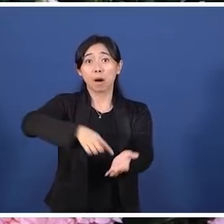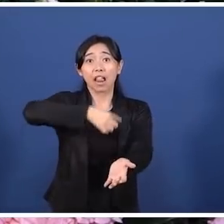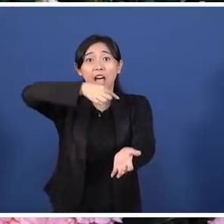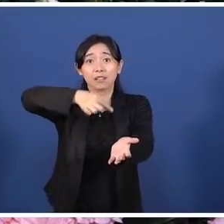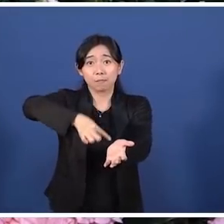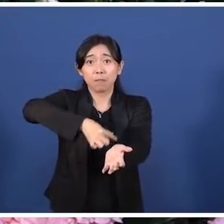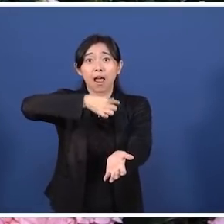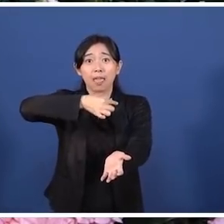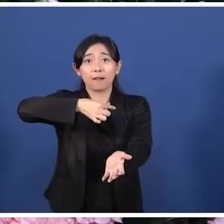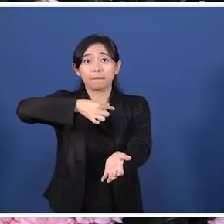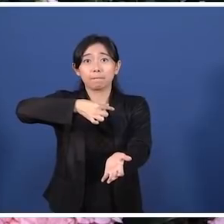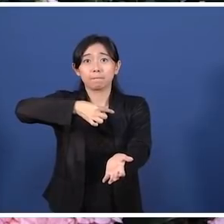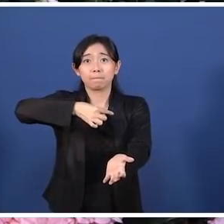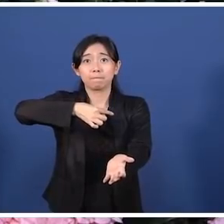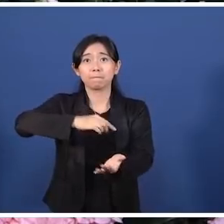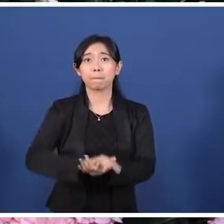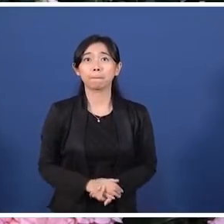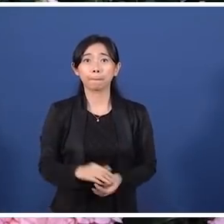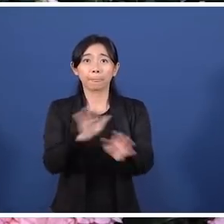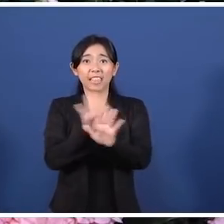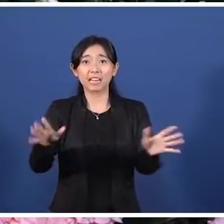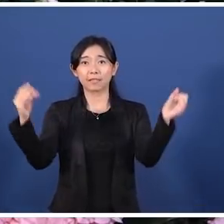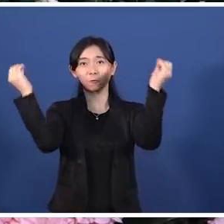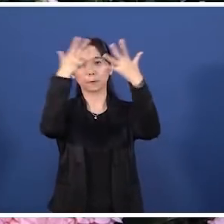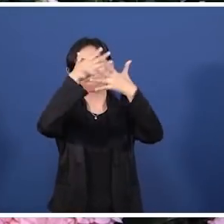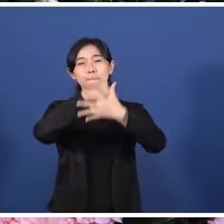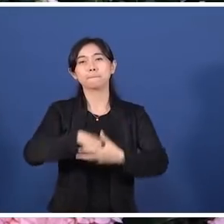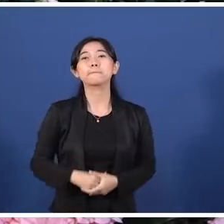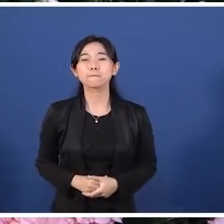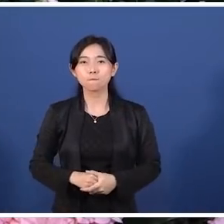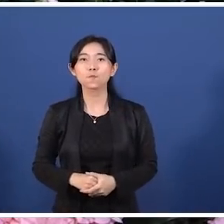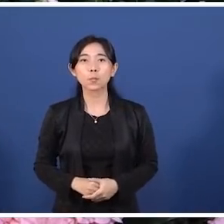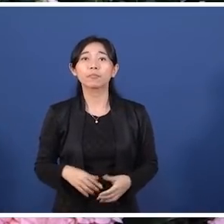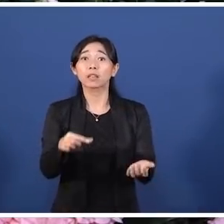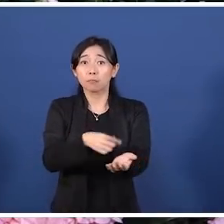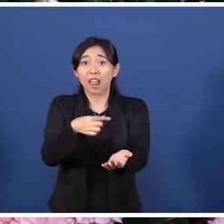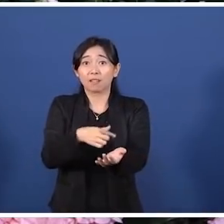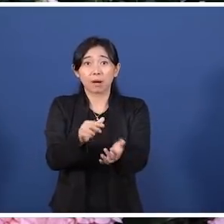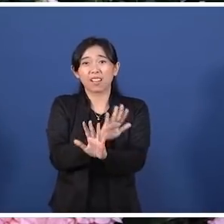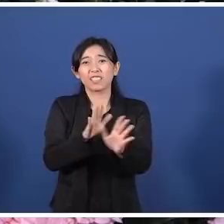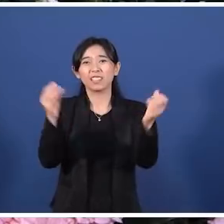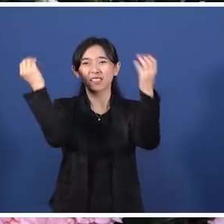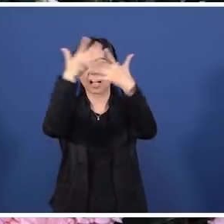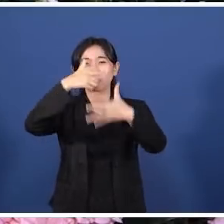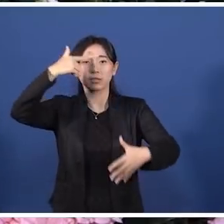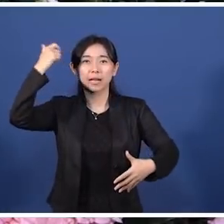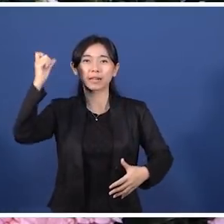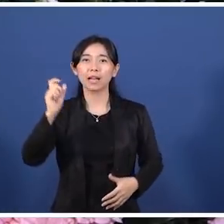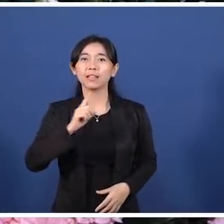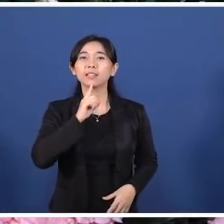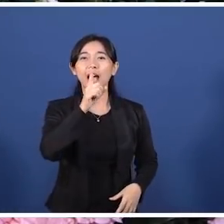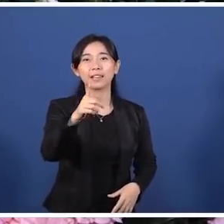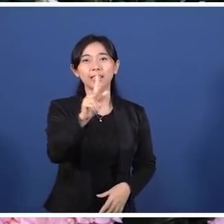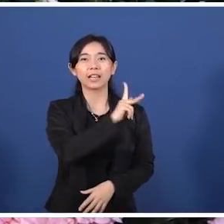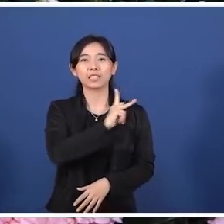gembala diajak untuk tidak takut. Kenapa mereka tidak takut? Karena kehadiran Kristus.